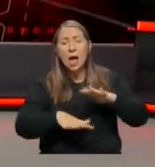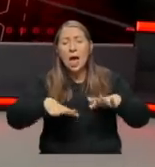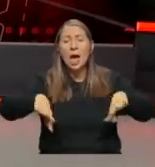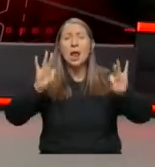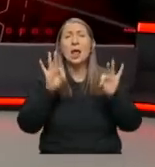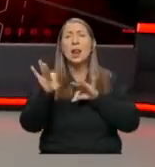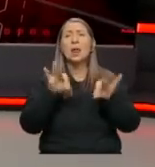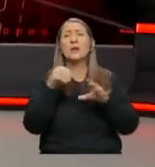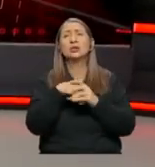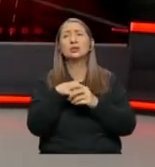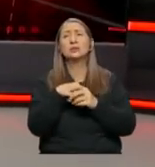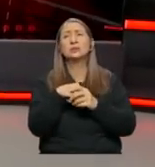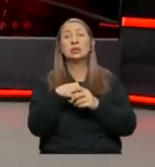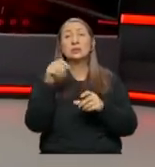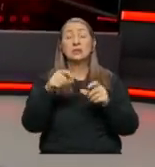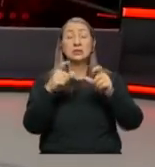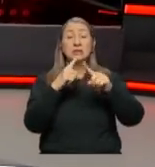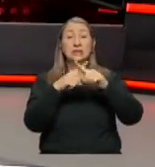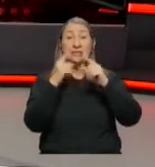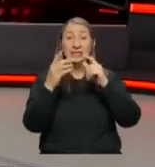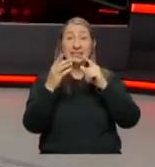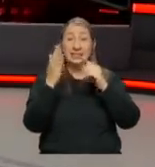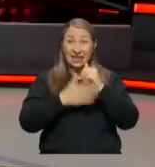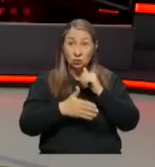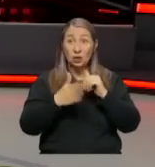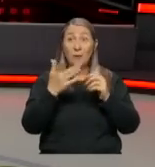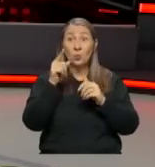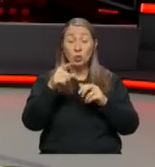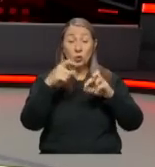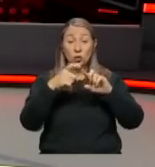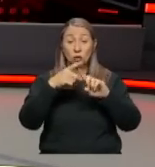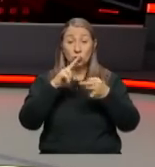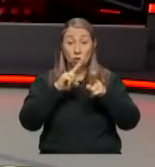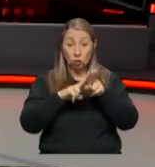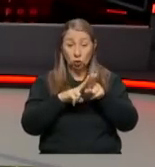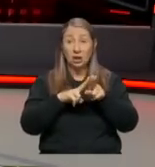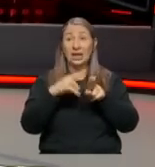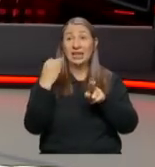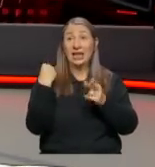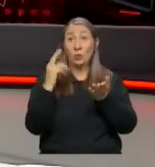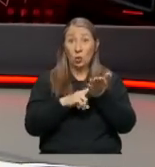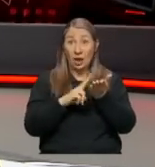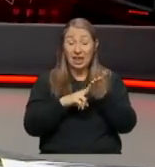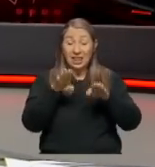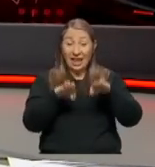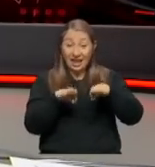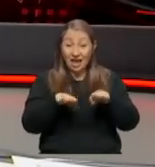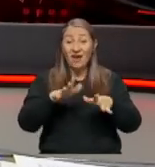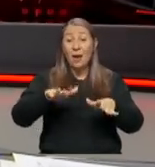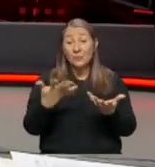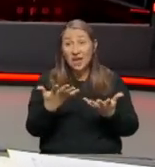için. Şimdi sansür, ondan sonra da hem bu RTÜK yeni üye denge hem